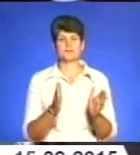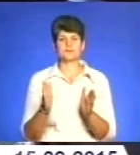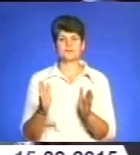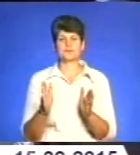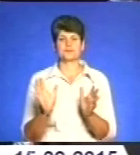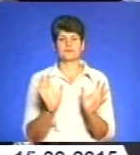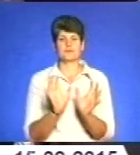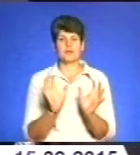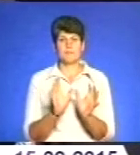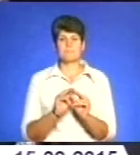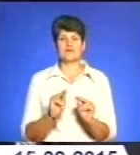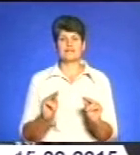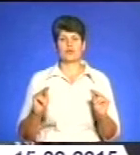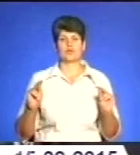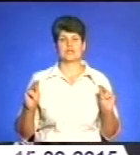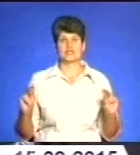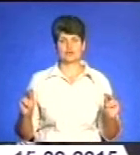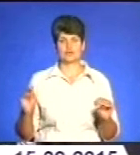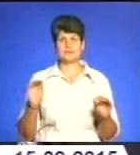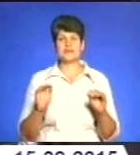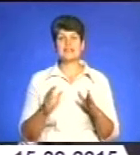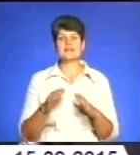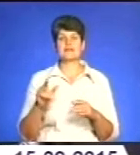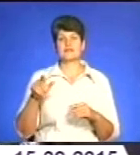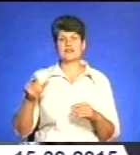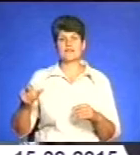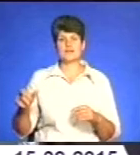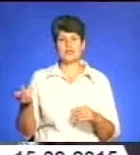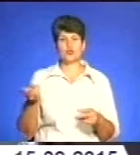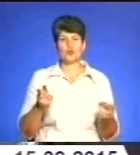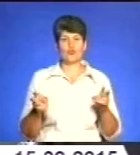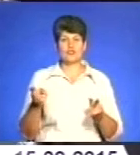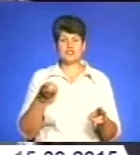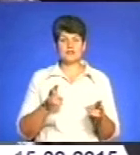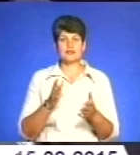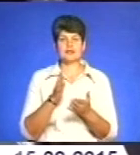як педагогічного складу, так і відвідувачів, які знаходяться